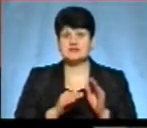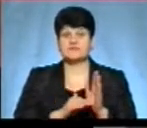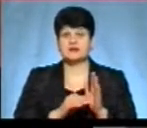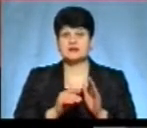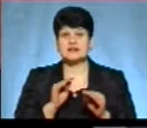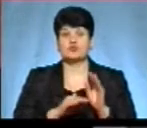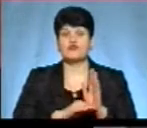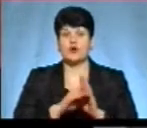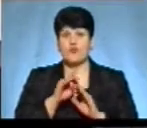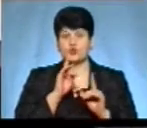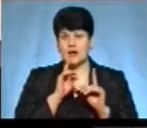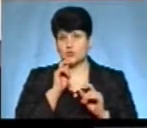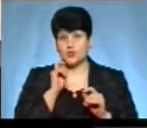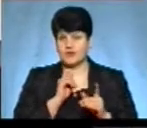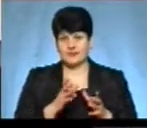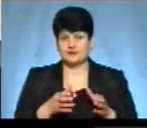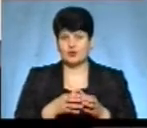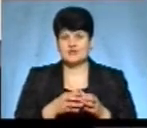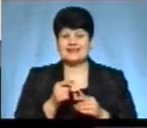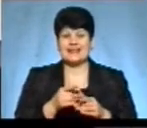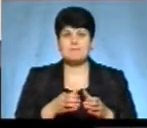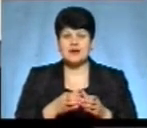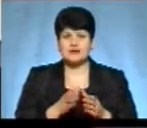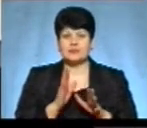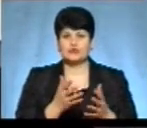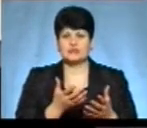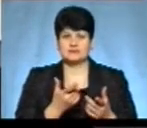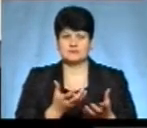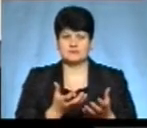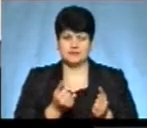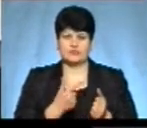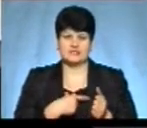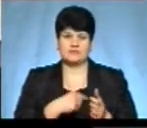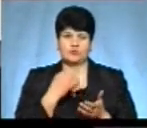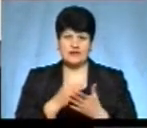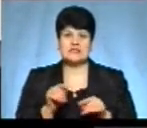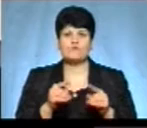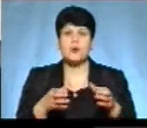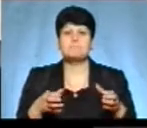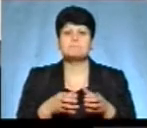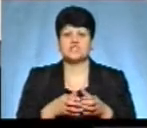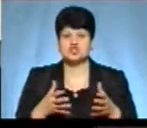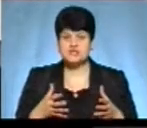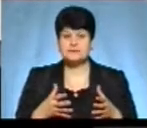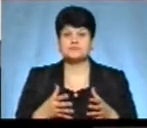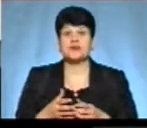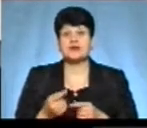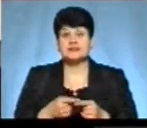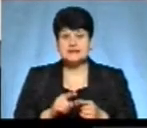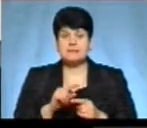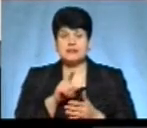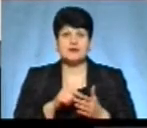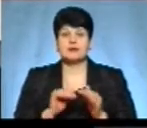України, точніше, коаліцією тих партій, які, відповідно, беруть на себе відповідальність, створюють більшість. Також це питання по